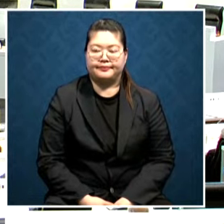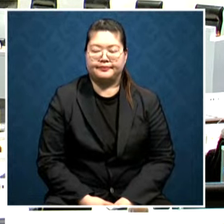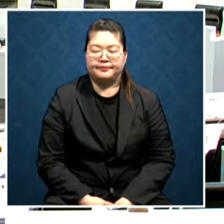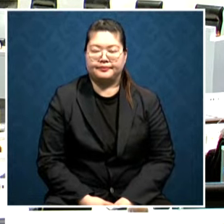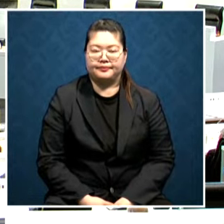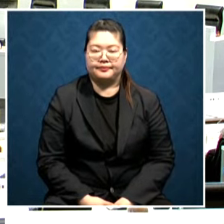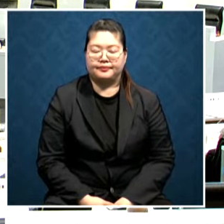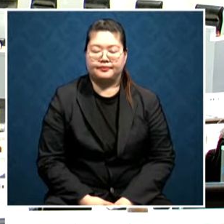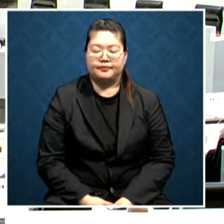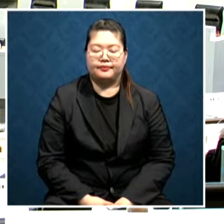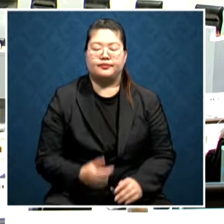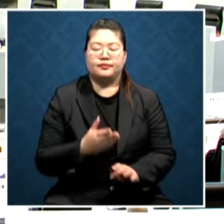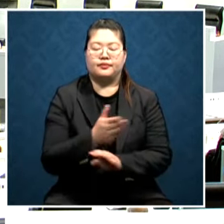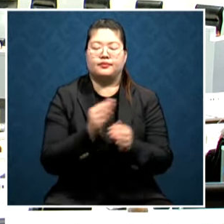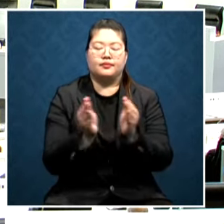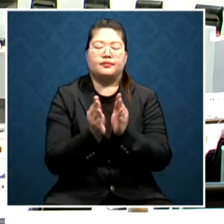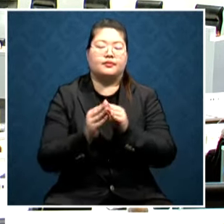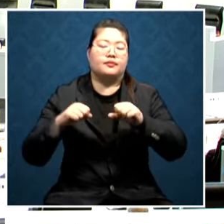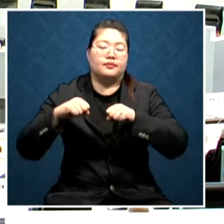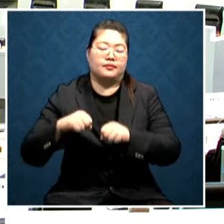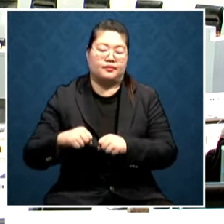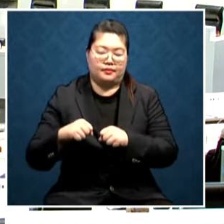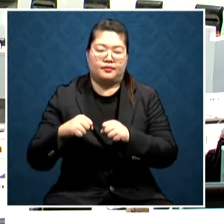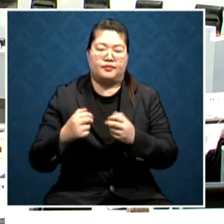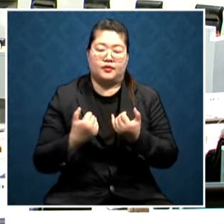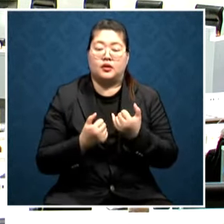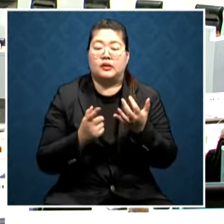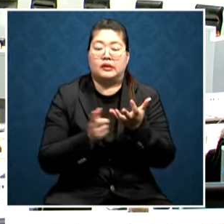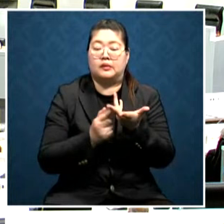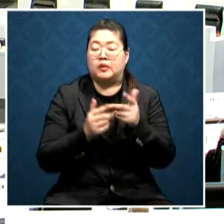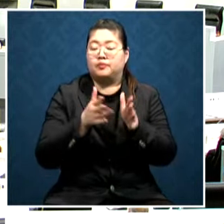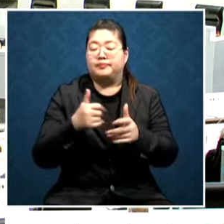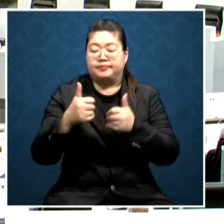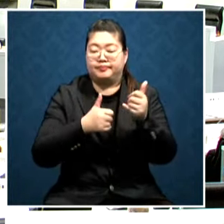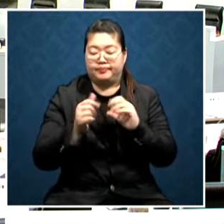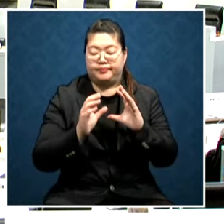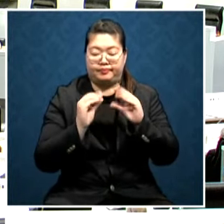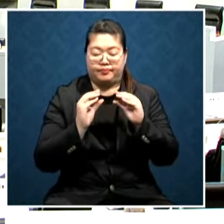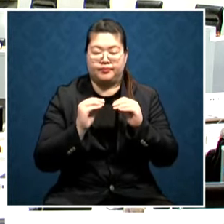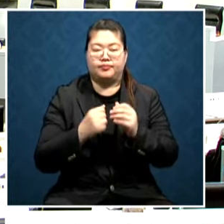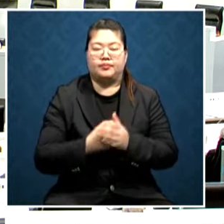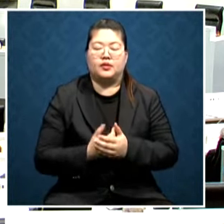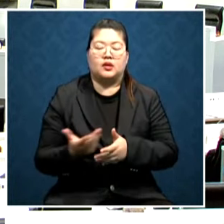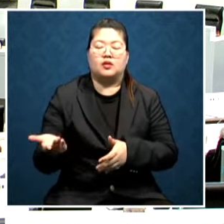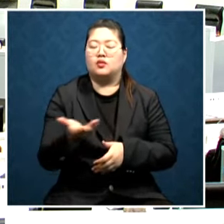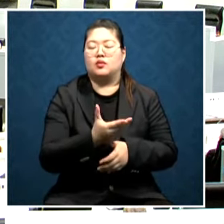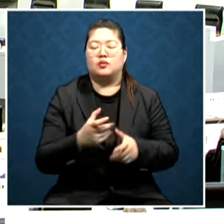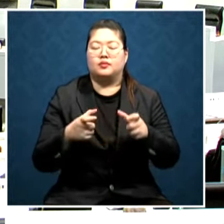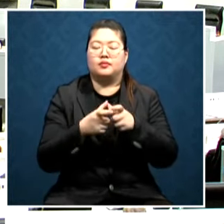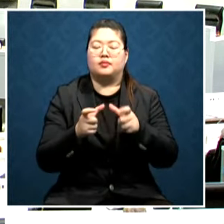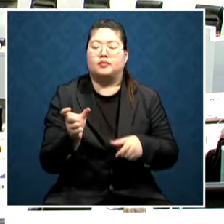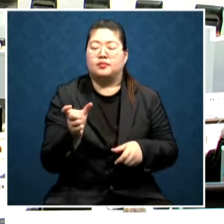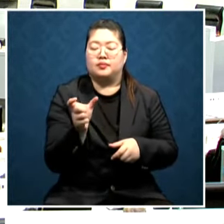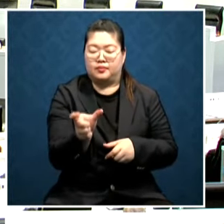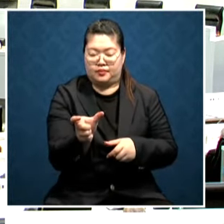ครับก่อนลงมติผมจะขอตรวจสอบองค์ประชุมก่อนนะครับขอให้ท่านสมาชิกเสียบบัตรลงคะแน